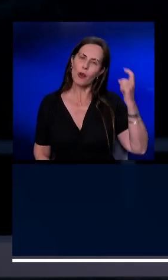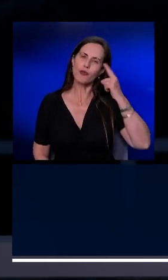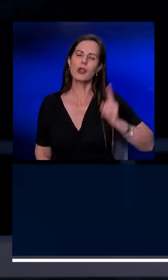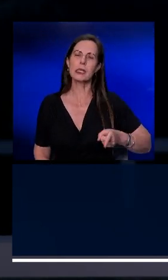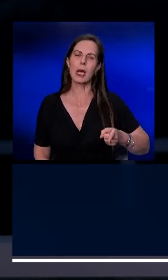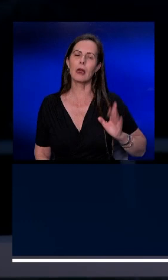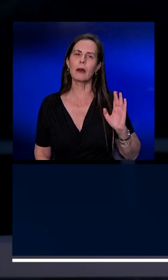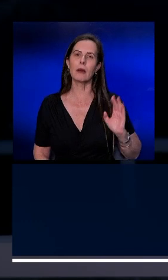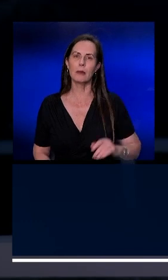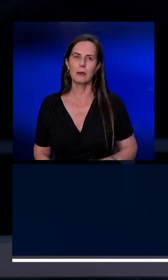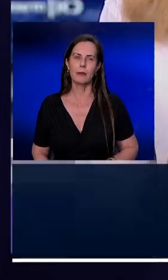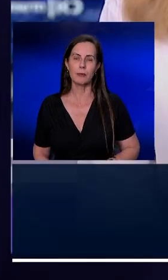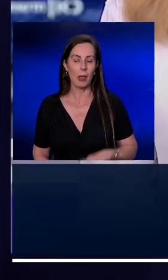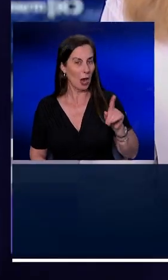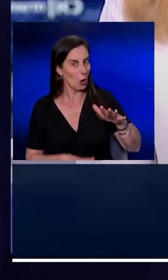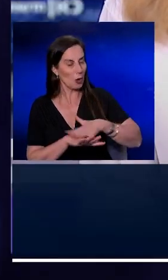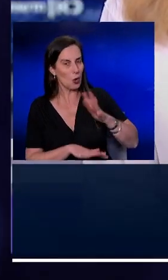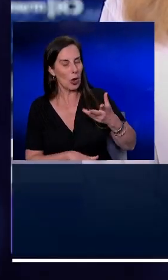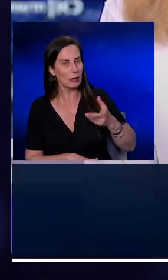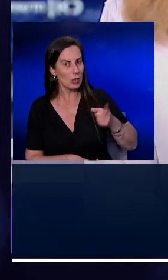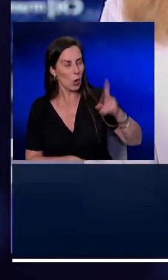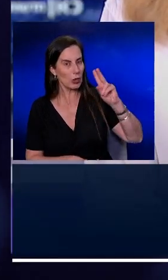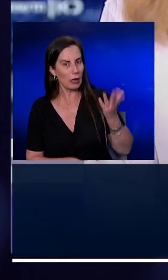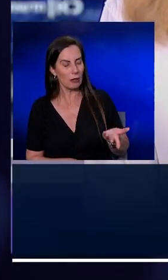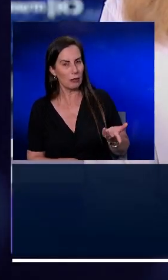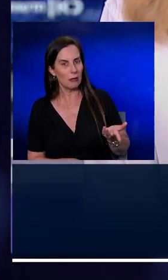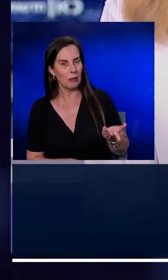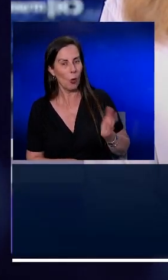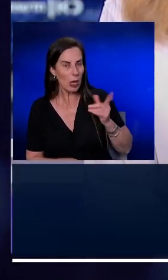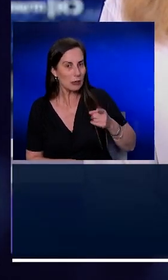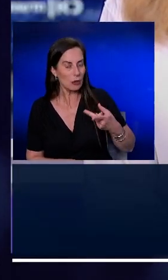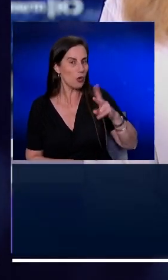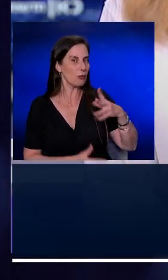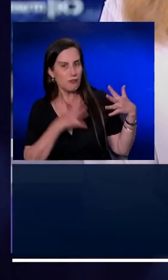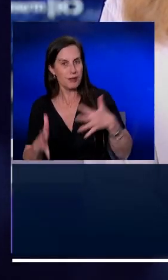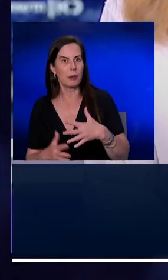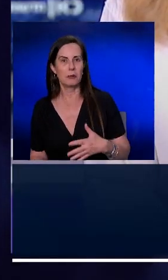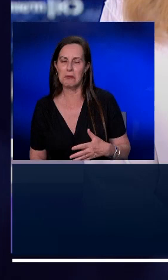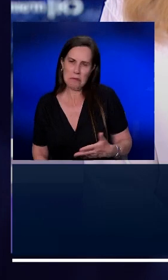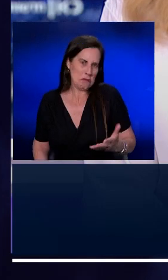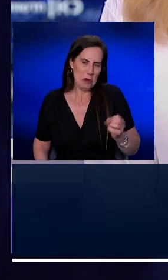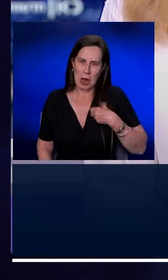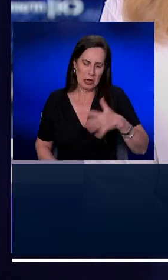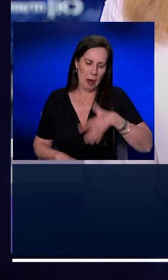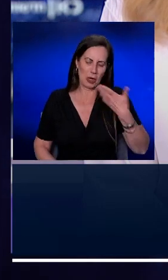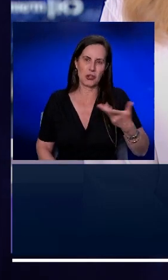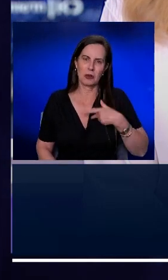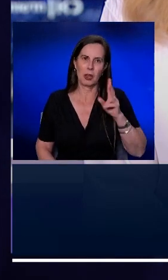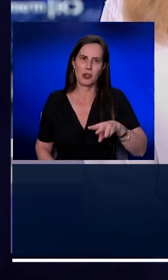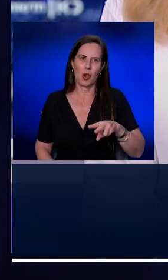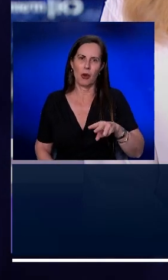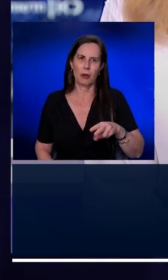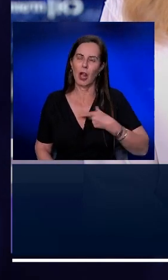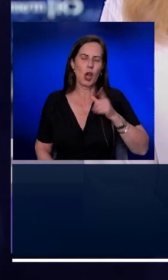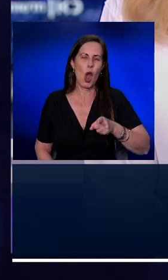שנכון להיכנס. והאם אתה לא מרגיש שצריך יותר מזה? אני לא, אם אני מרגיש, אז אני יכול להיכנס. אני לא